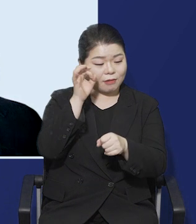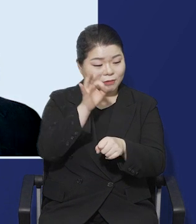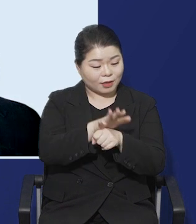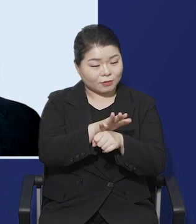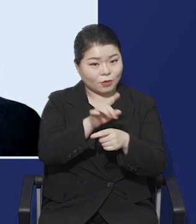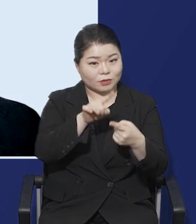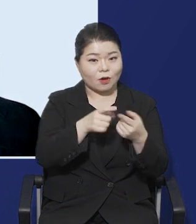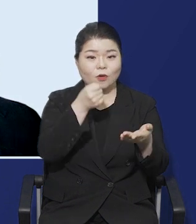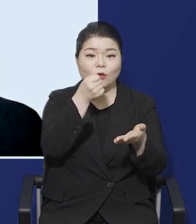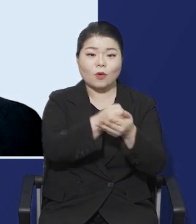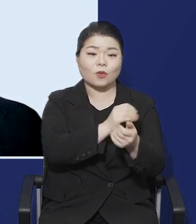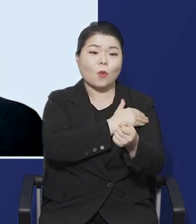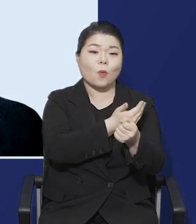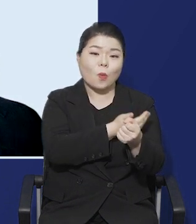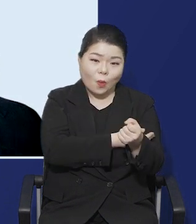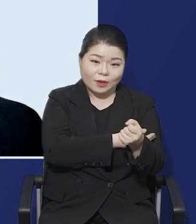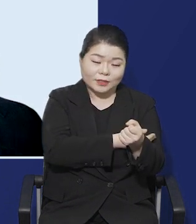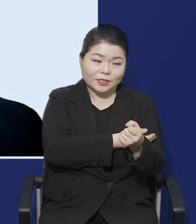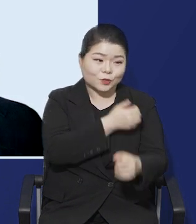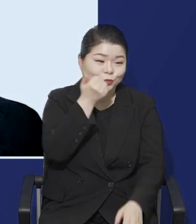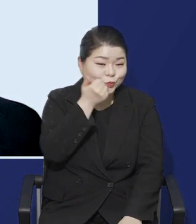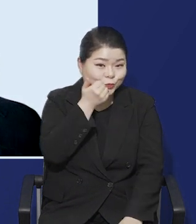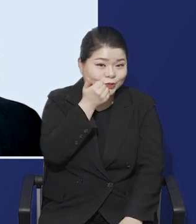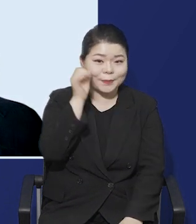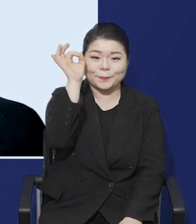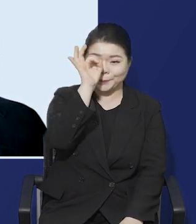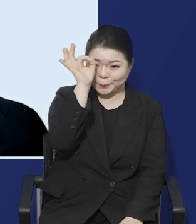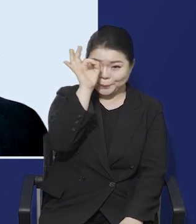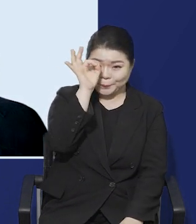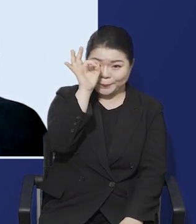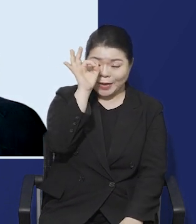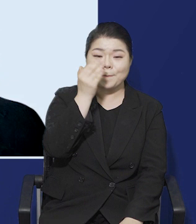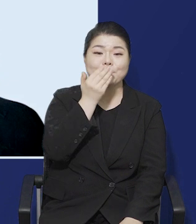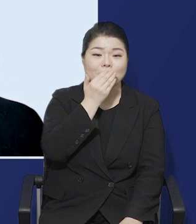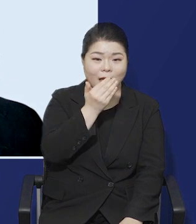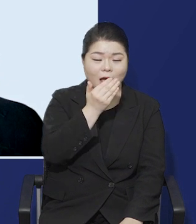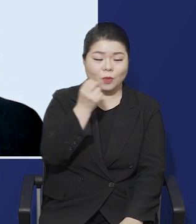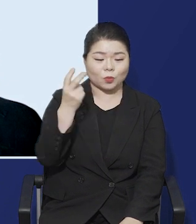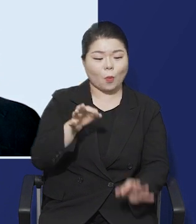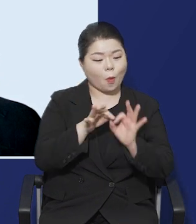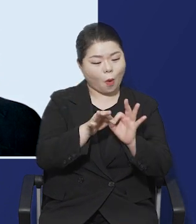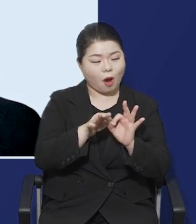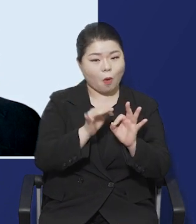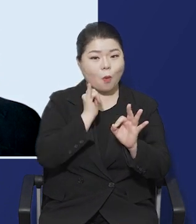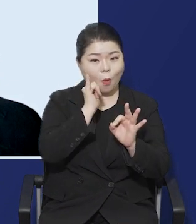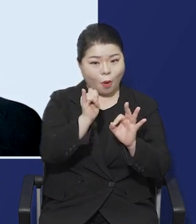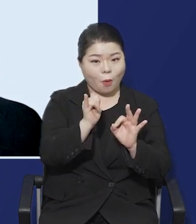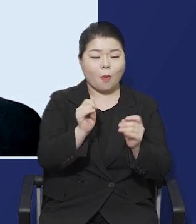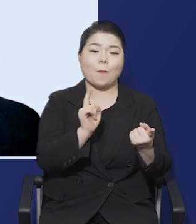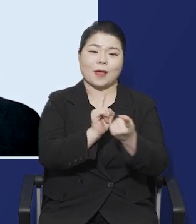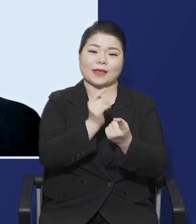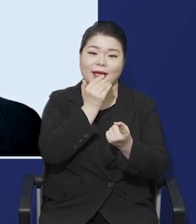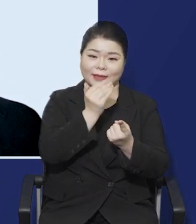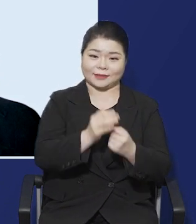구매 결정을 할 수 있는 그런 사람들을 직접적으로 모색하고 만나서 연락이 가능하기